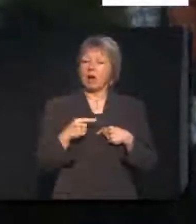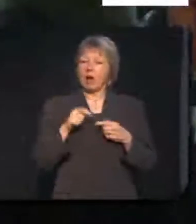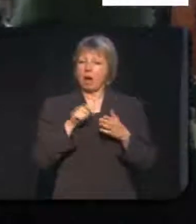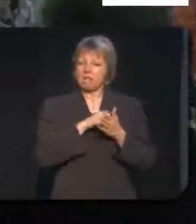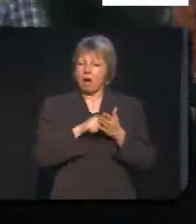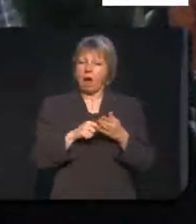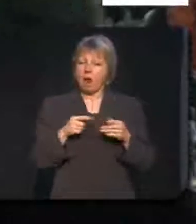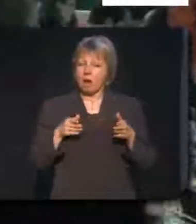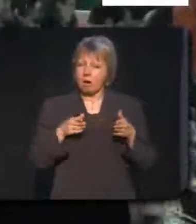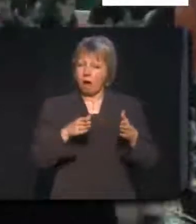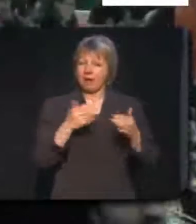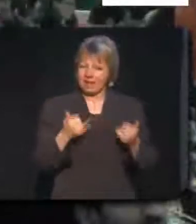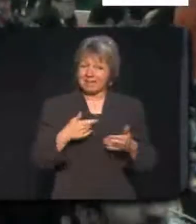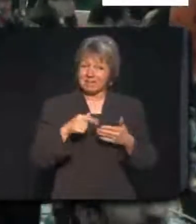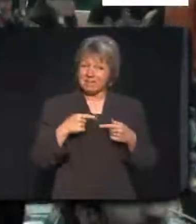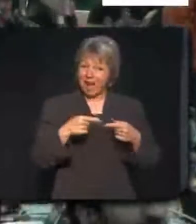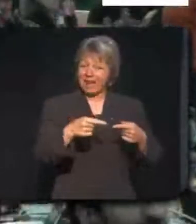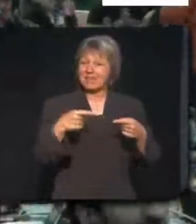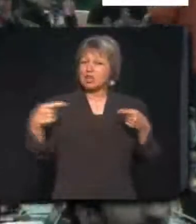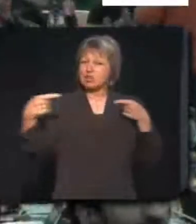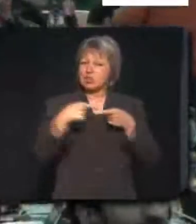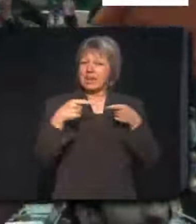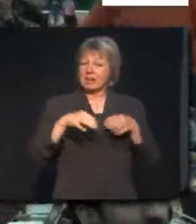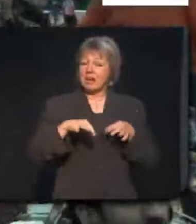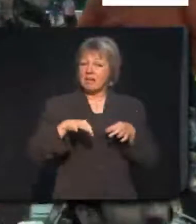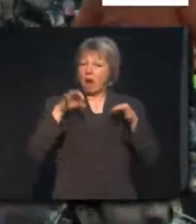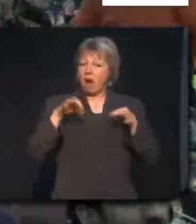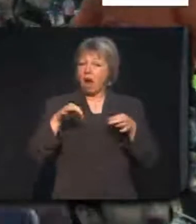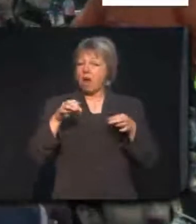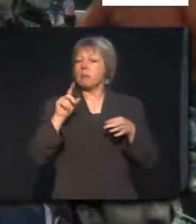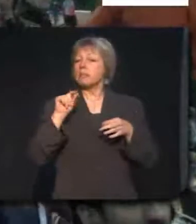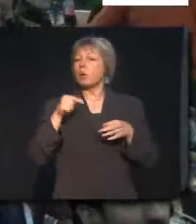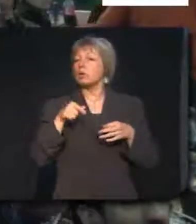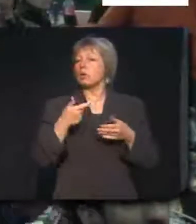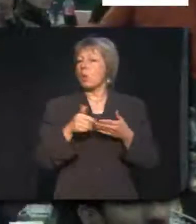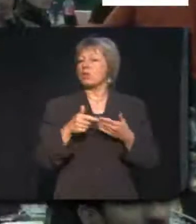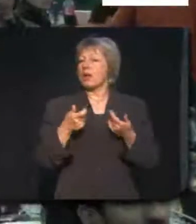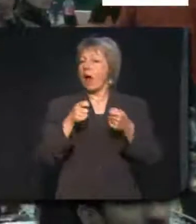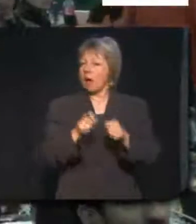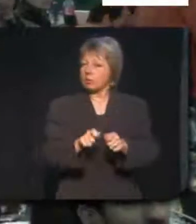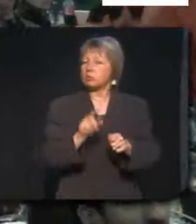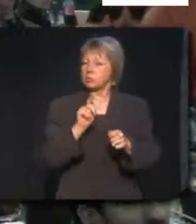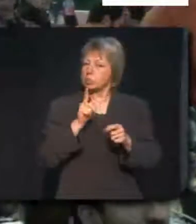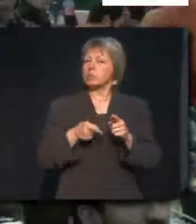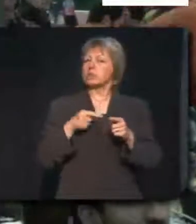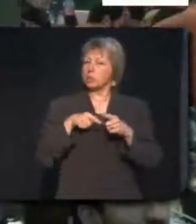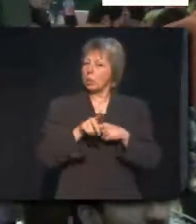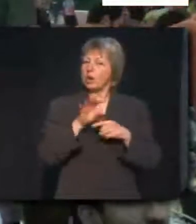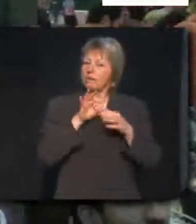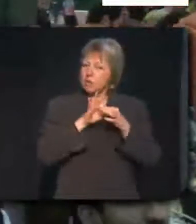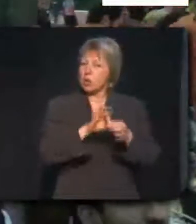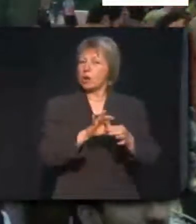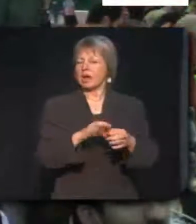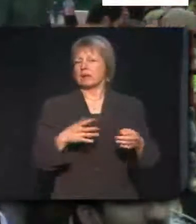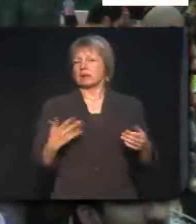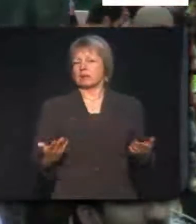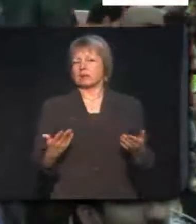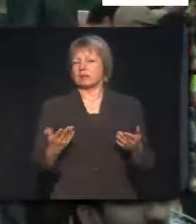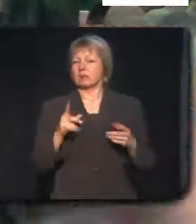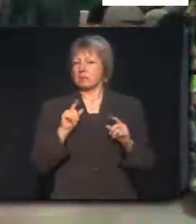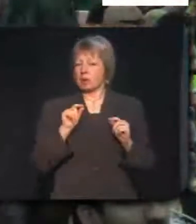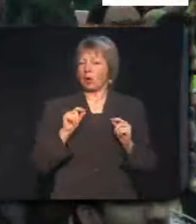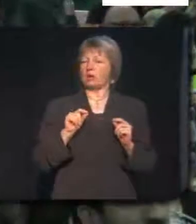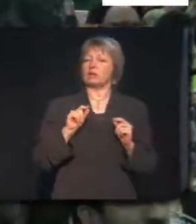weitergehen soll mit der Stichwahl dann ist der ja noch nicht abgeschlossen das heißt der muss durchgeführt werden inwieweit würden sich